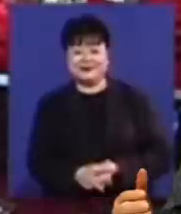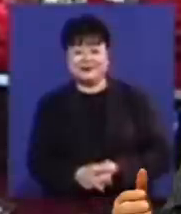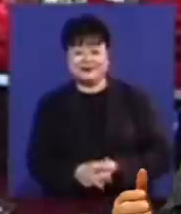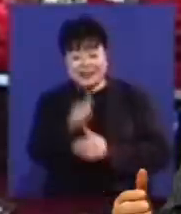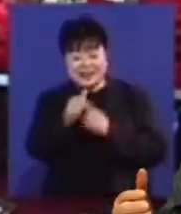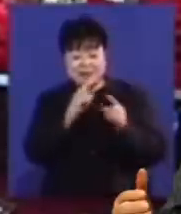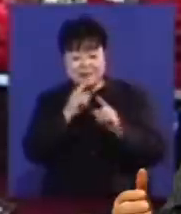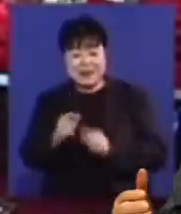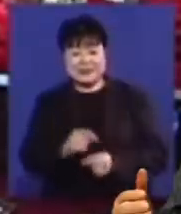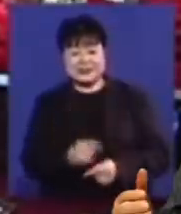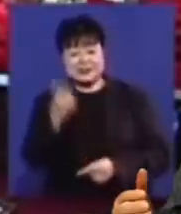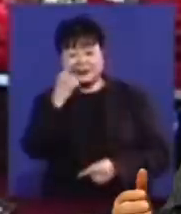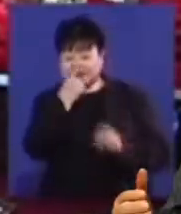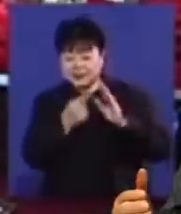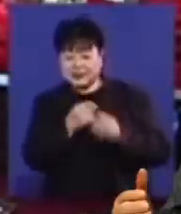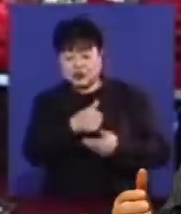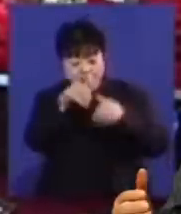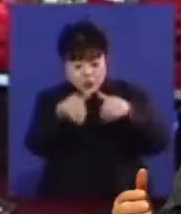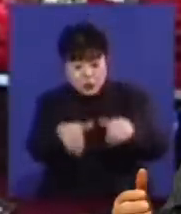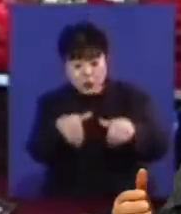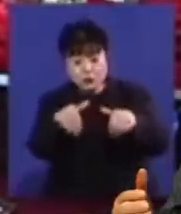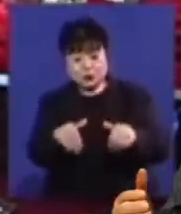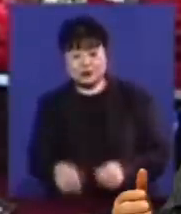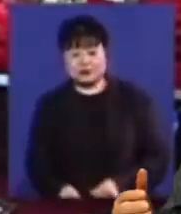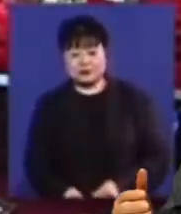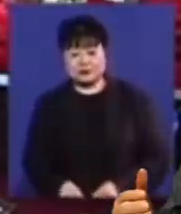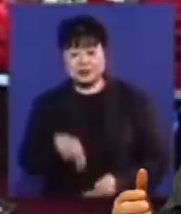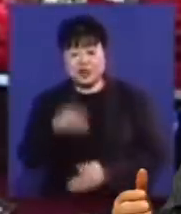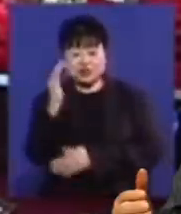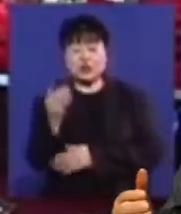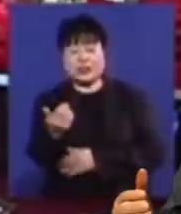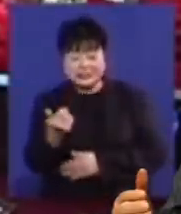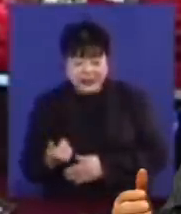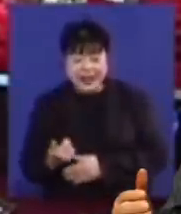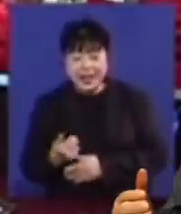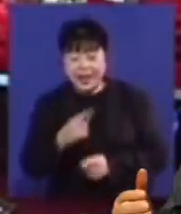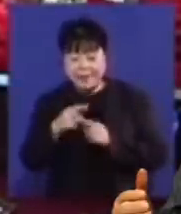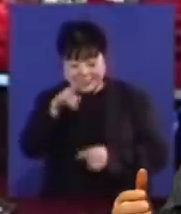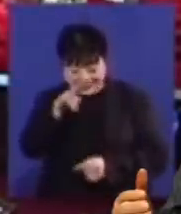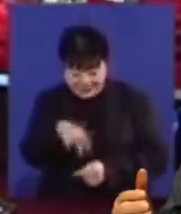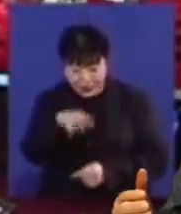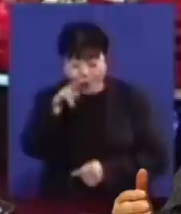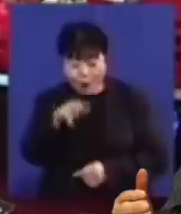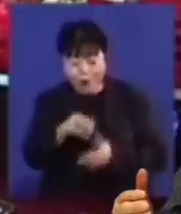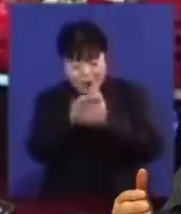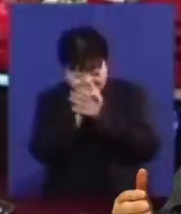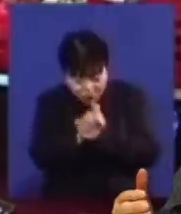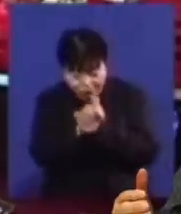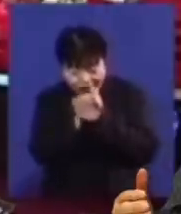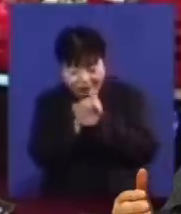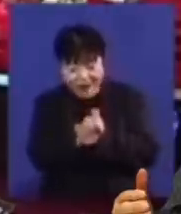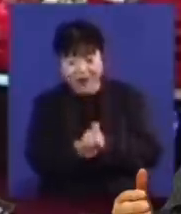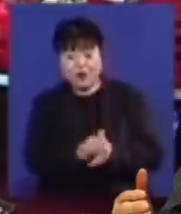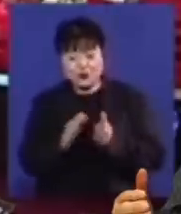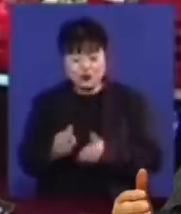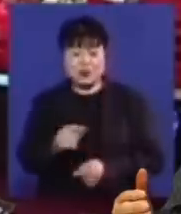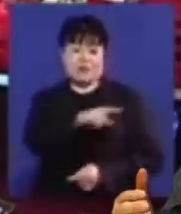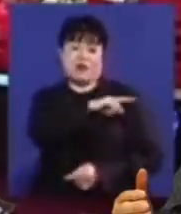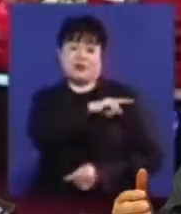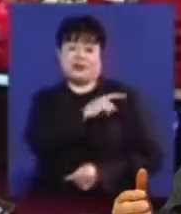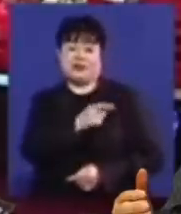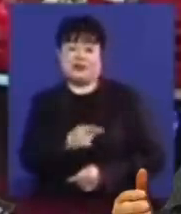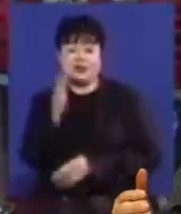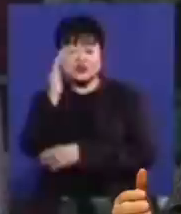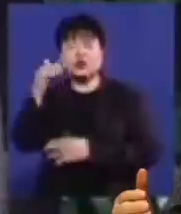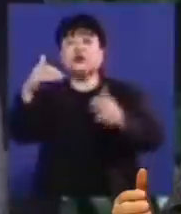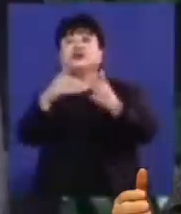하나님 말씀을 증거하는 주의 종도 강단에 서기 전에 말씀을 읽고 기도하고 준비해야지, 말씀을